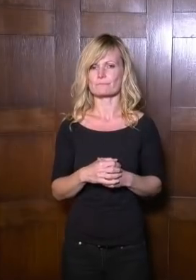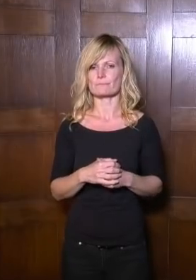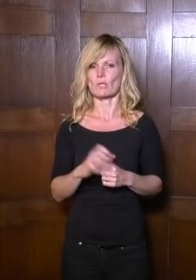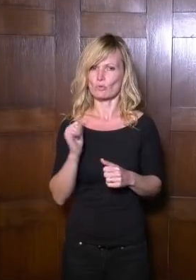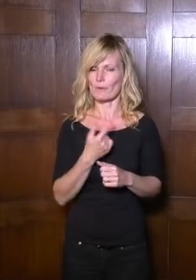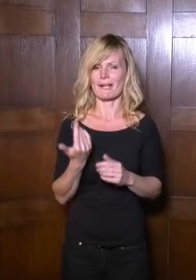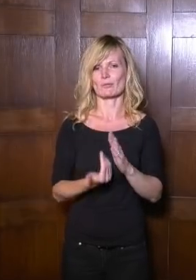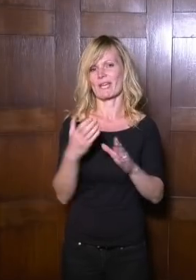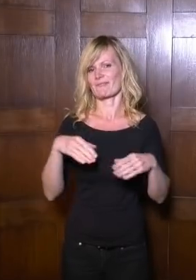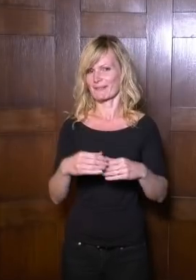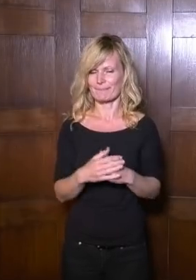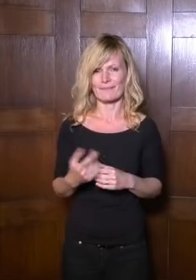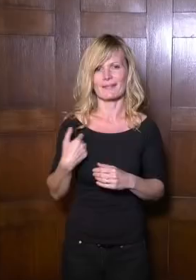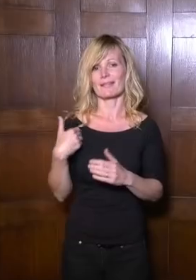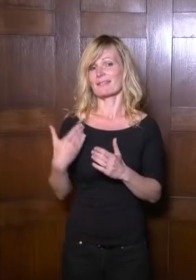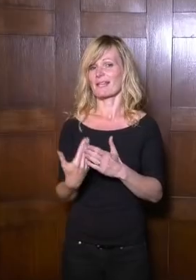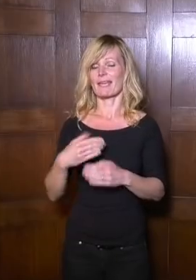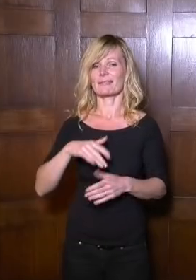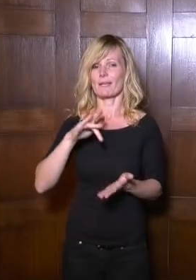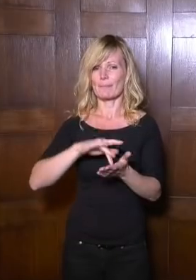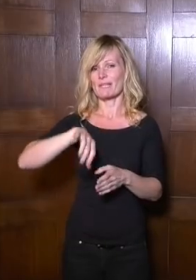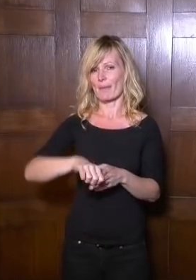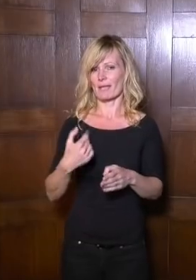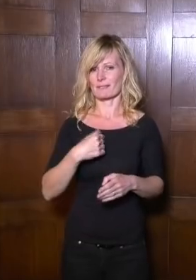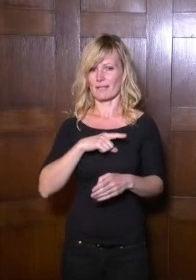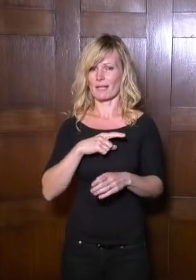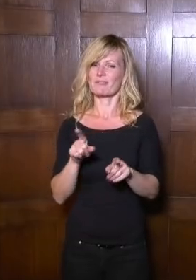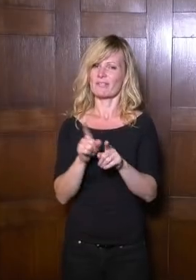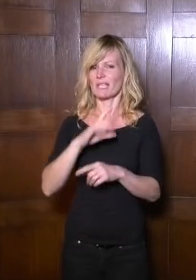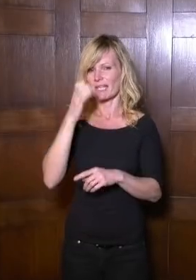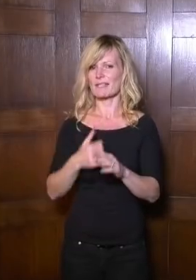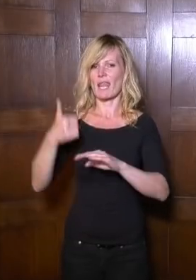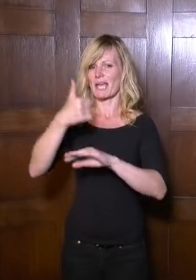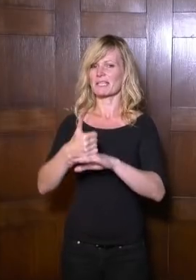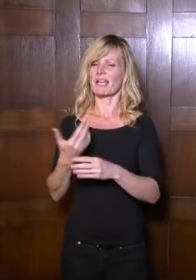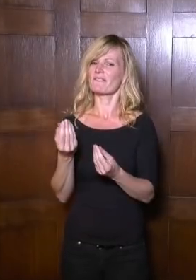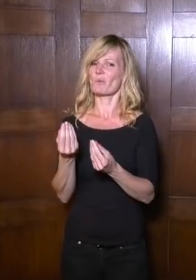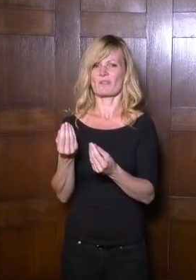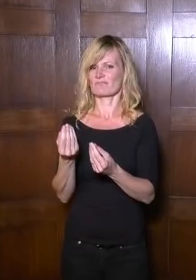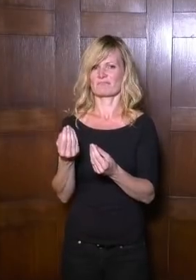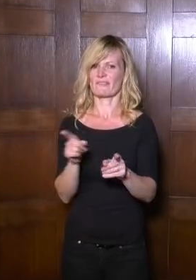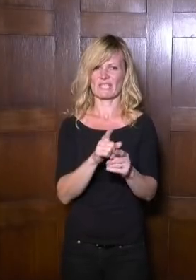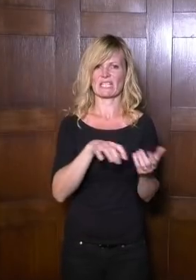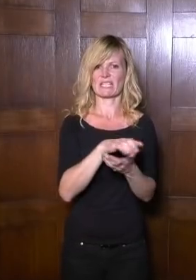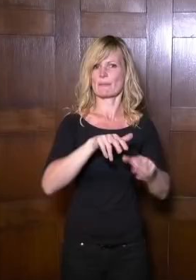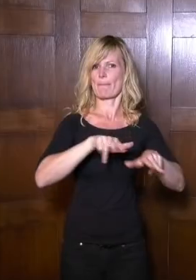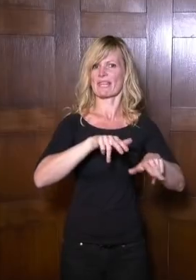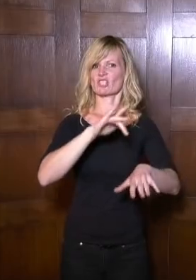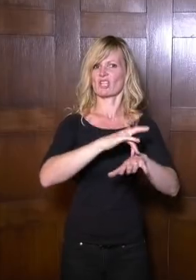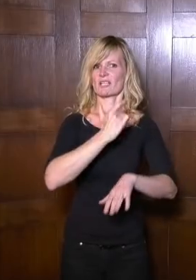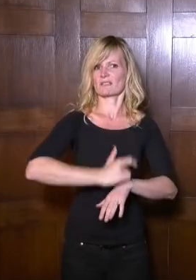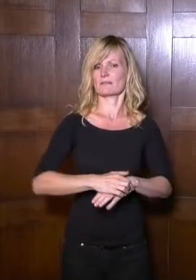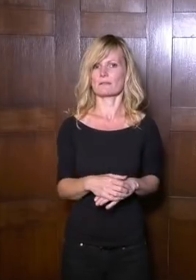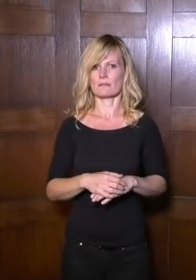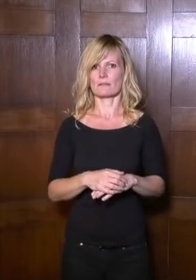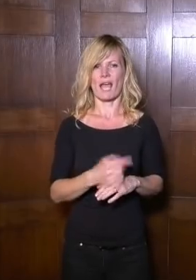Also ich fange nochmal an. Gut, ich fühle mich jetzt praktisch seit Mitte März weniger als Kita-Leiterin, als eher so als Krisenmanagerin. Ne? Irgendwie laufen alle